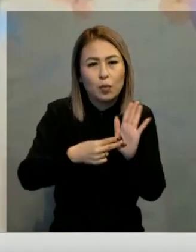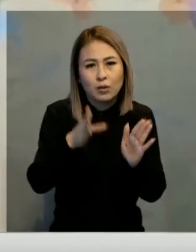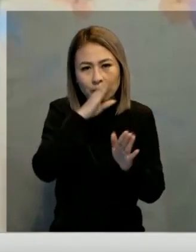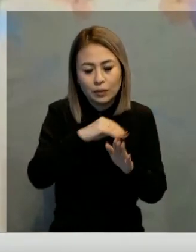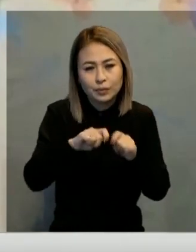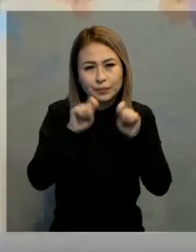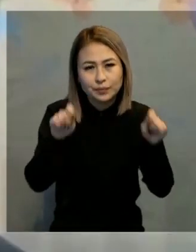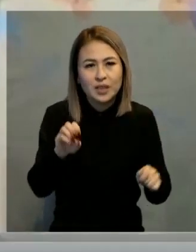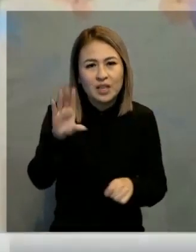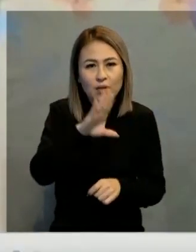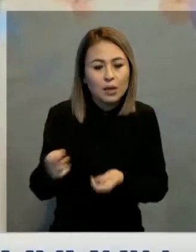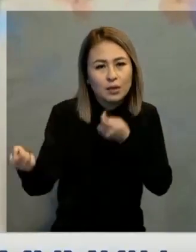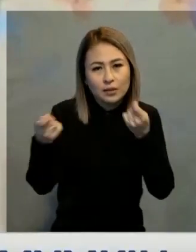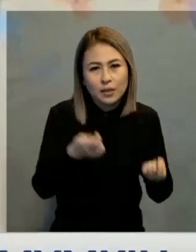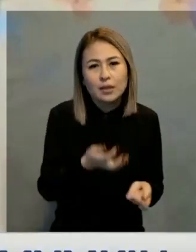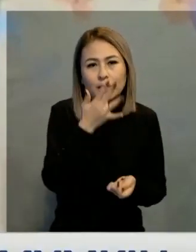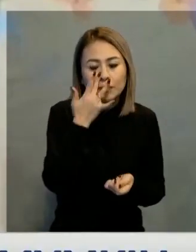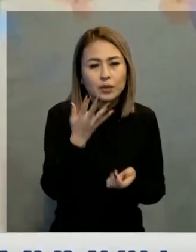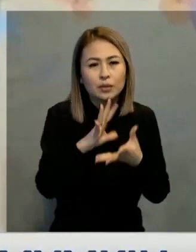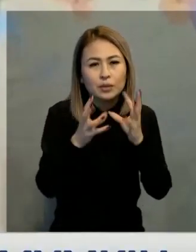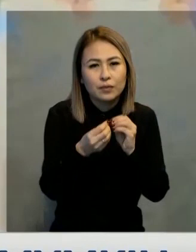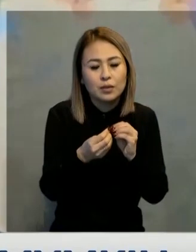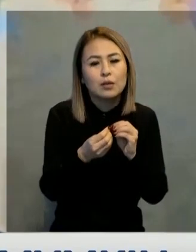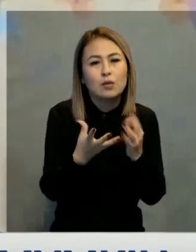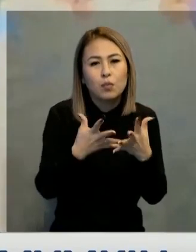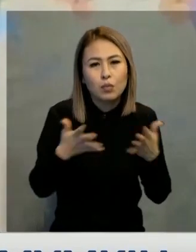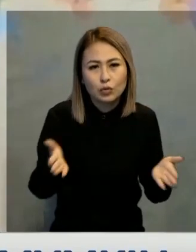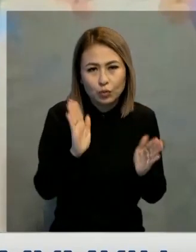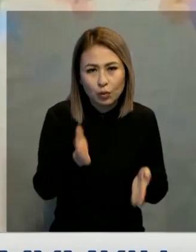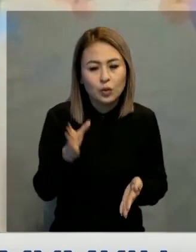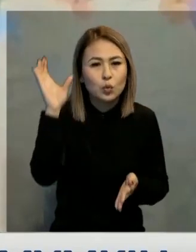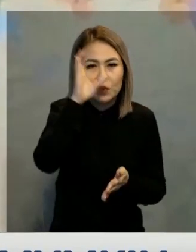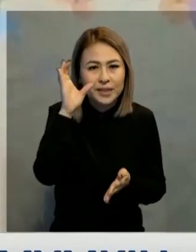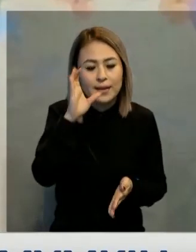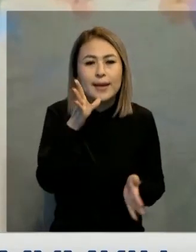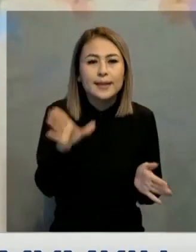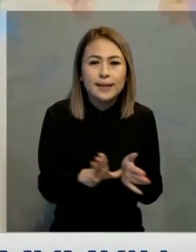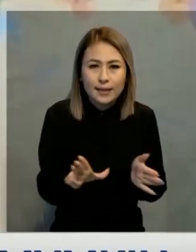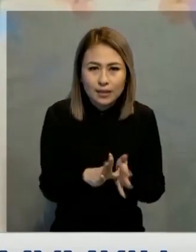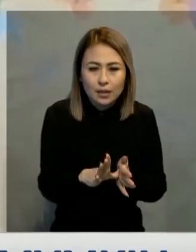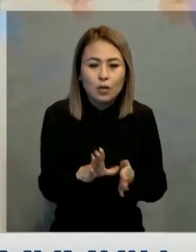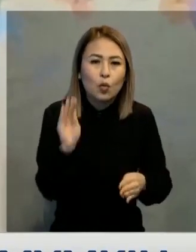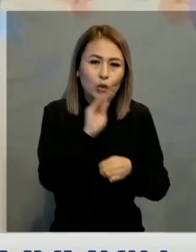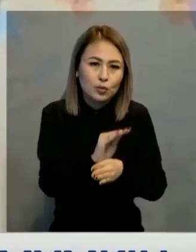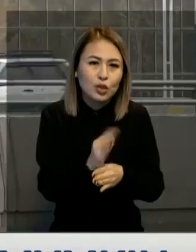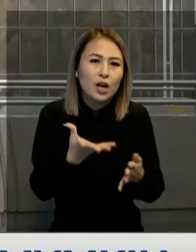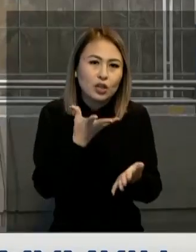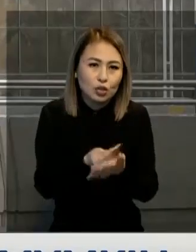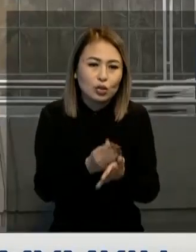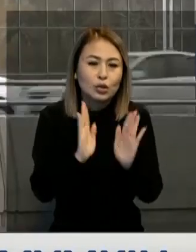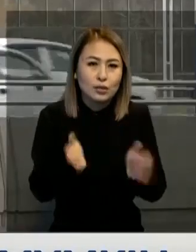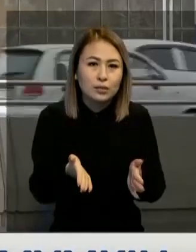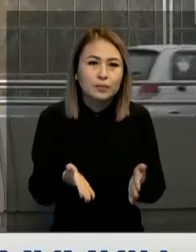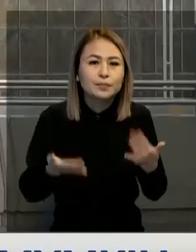мүмкін. Еуропадан әкелінетін импортты алмастыруға басымдық беріледі. Өзбекстанның энергетика саласына қосымша қаржы құйылады.